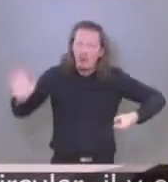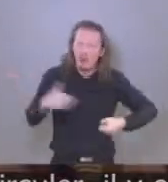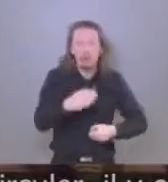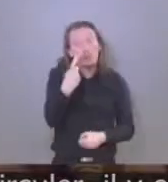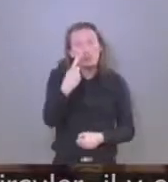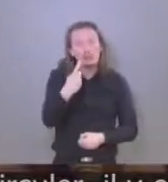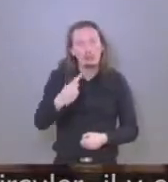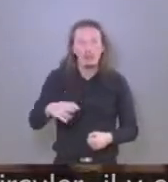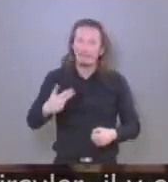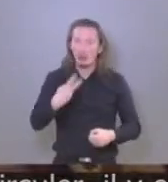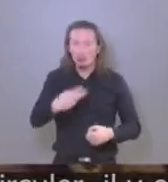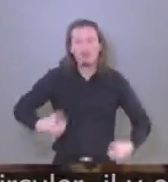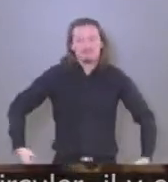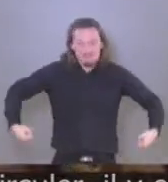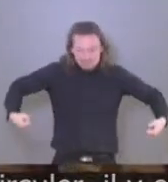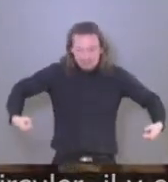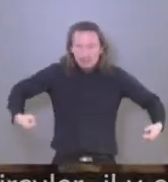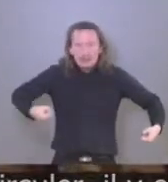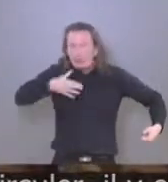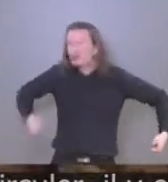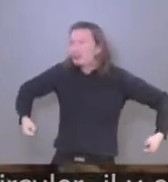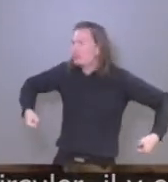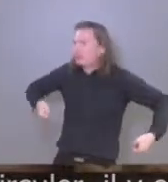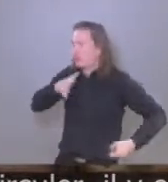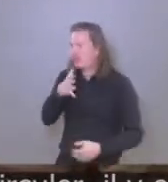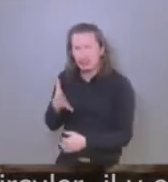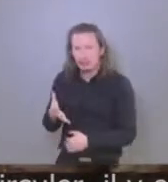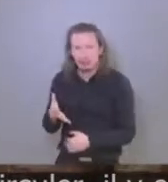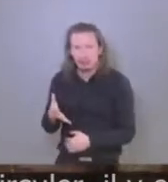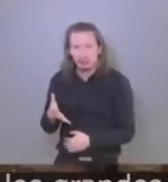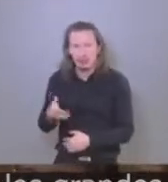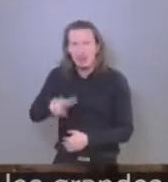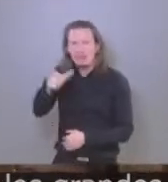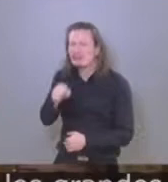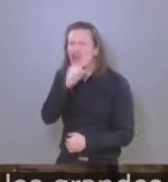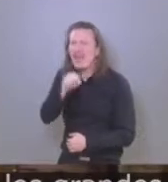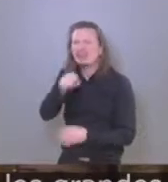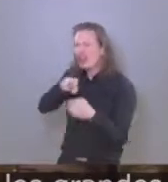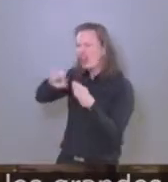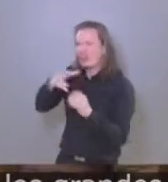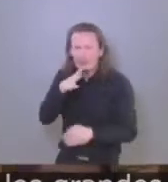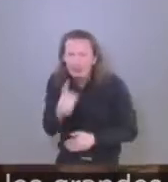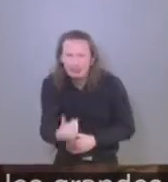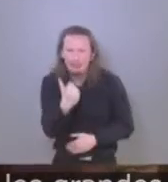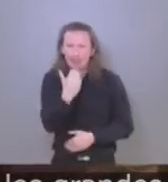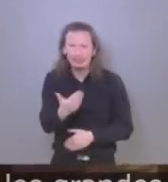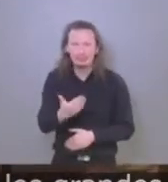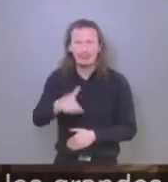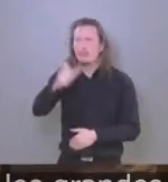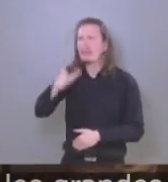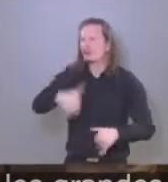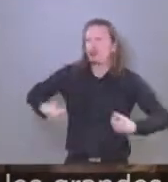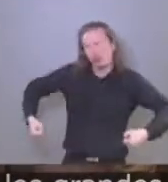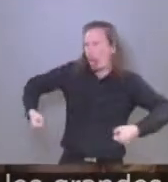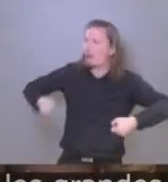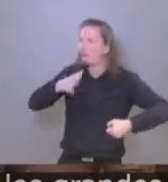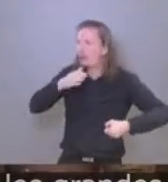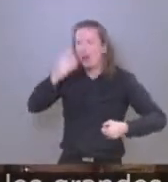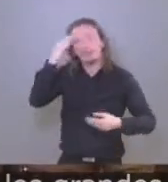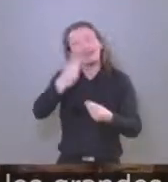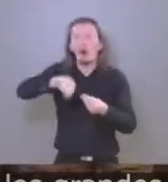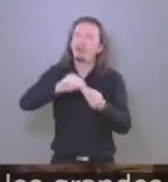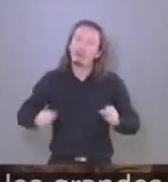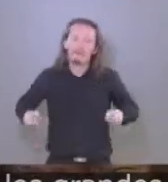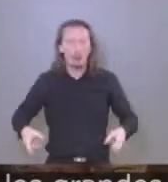on a deux grosses valises. Impossible. Aucune personne âgée ne peut faire le trajet, et même une personne qui ne l'est pas ne peut pas non plus. Et alors si vous êtes dans un